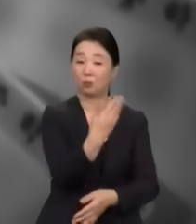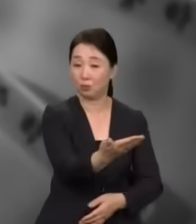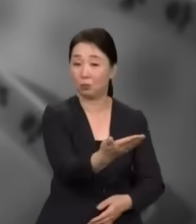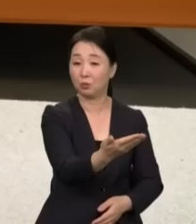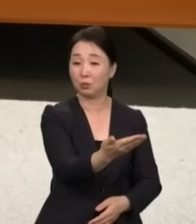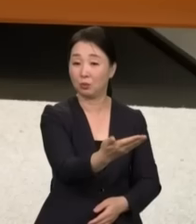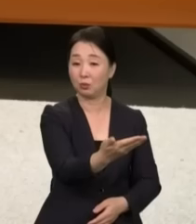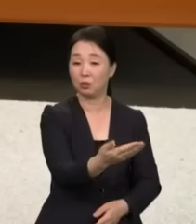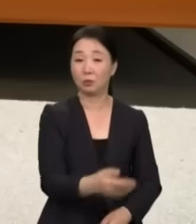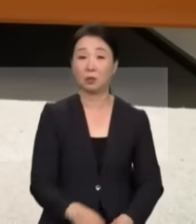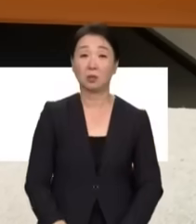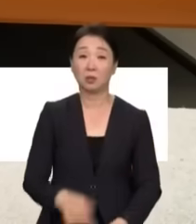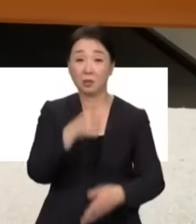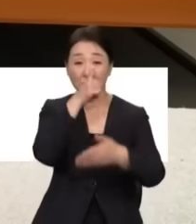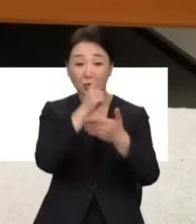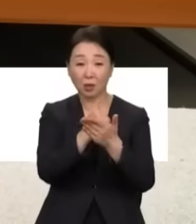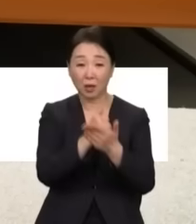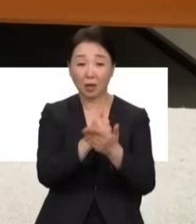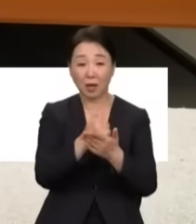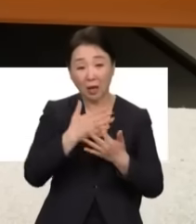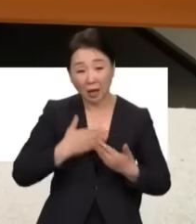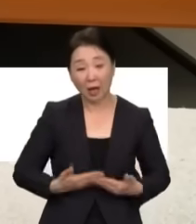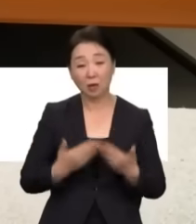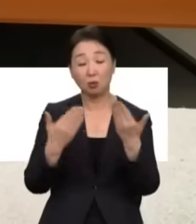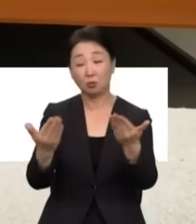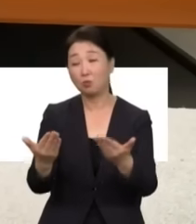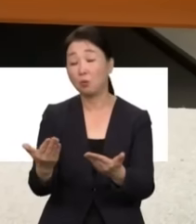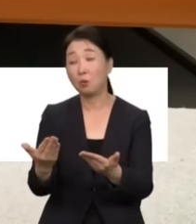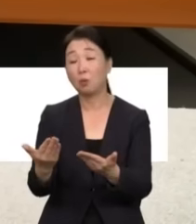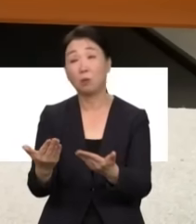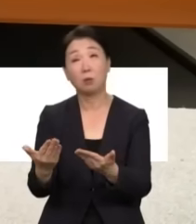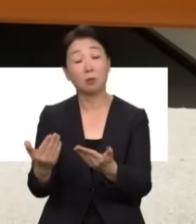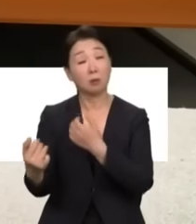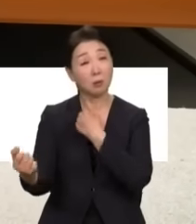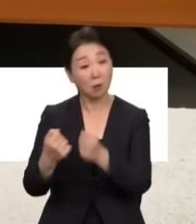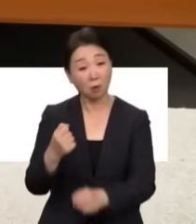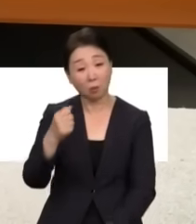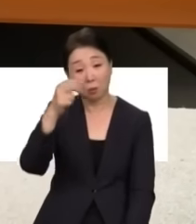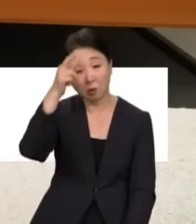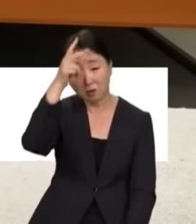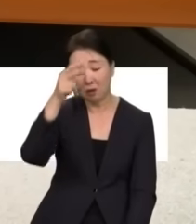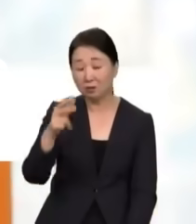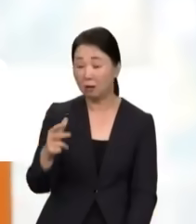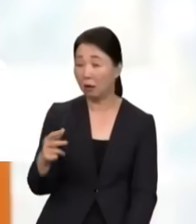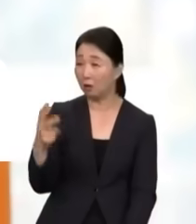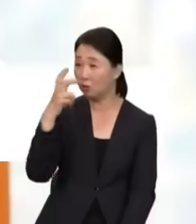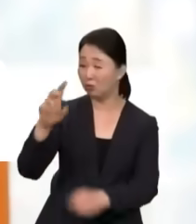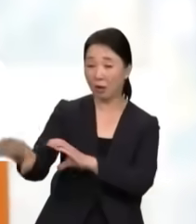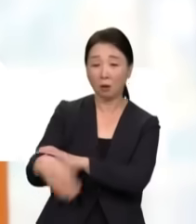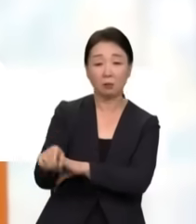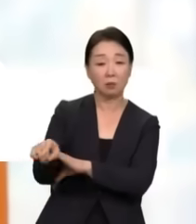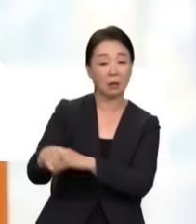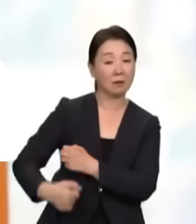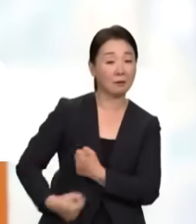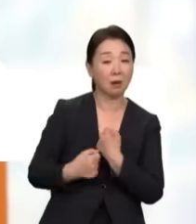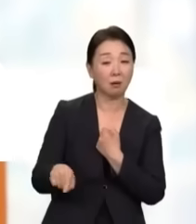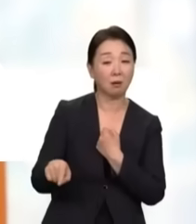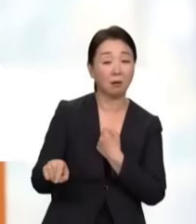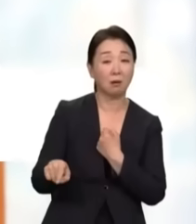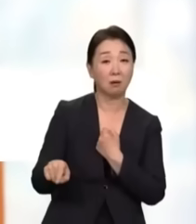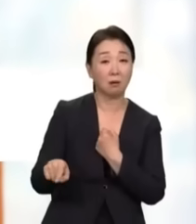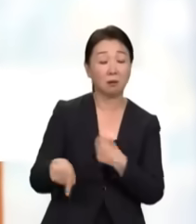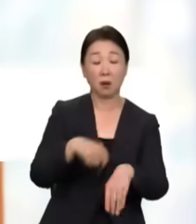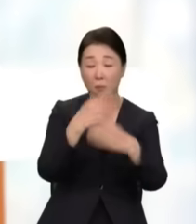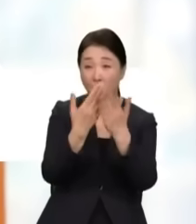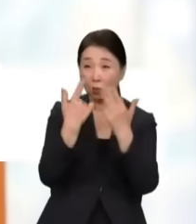했습니다.이 이 범죄를 알렸음에도 불구하고 경제쪽에선 부시사가 확실하게 있었기 때문에 그래서이 부분은 확실하게 다